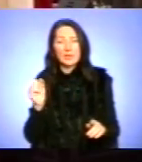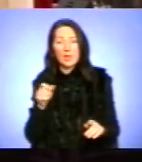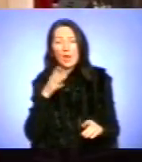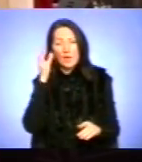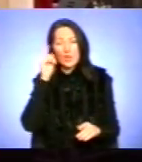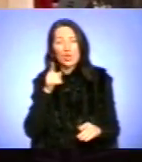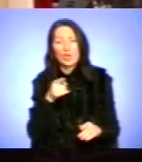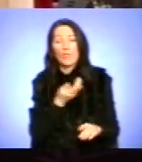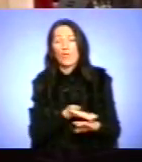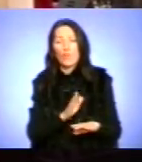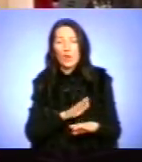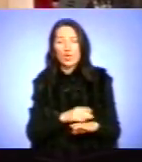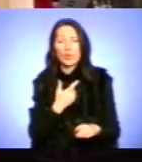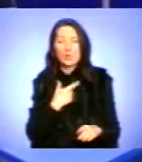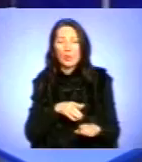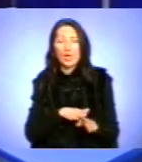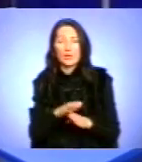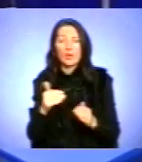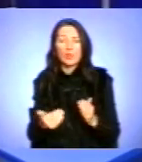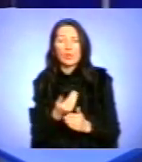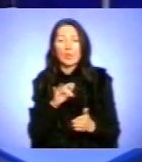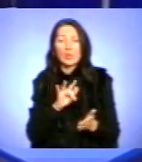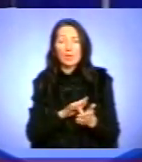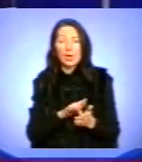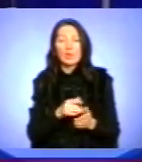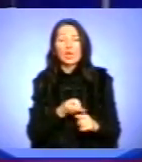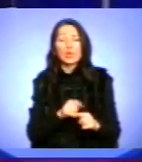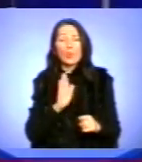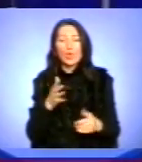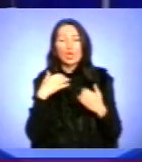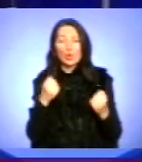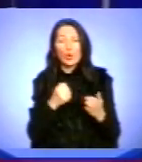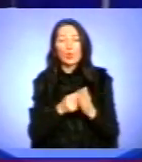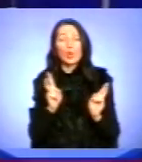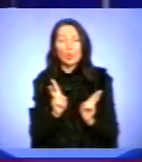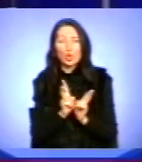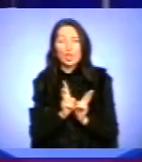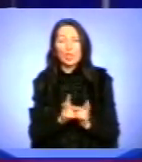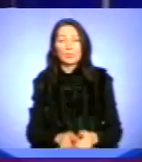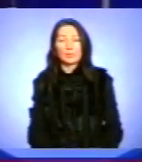реалізувати у малих містах. На цьому будьте здорові, до зустрічі.